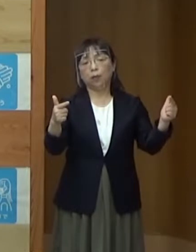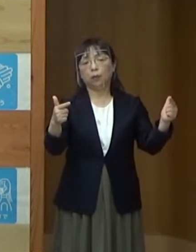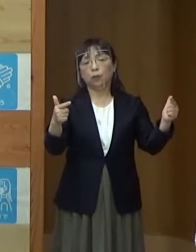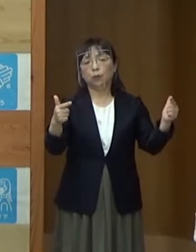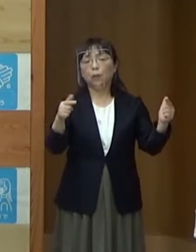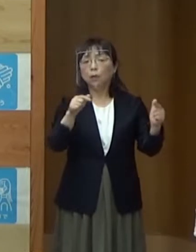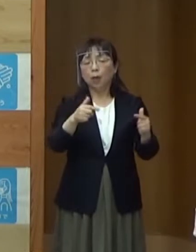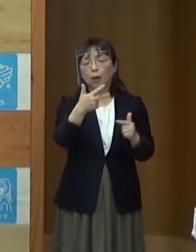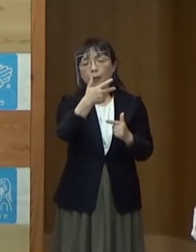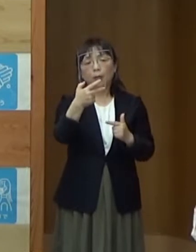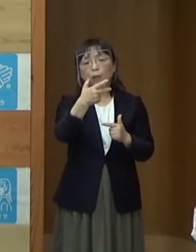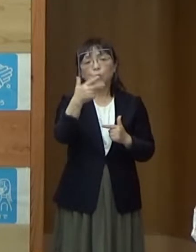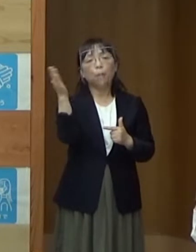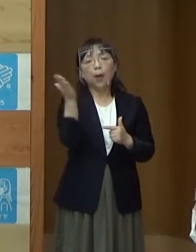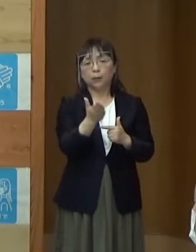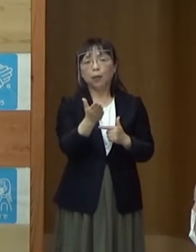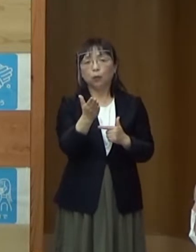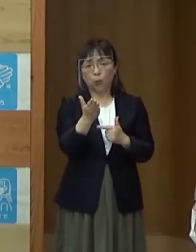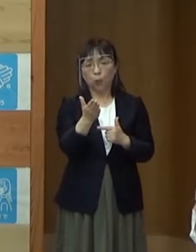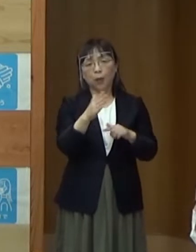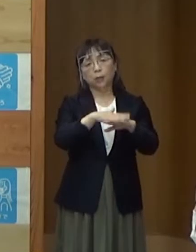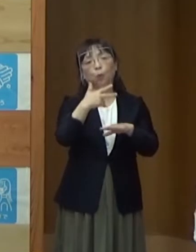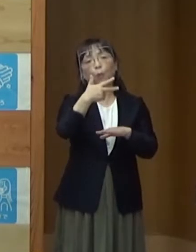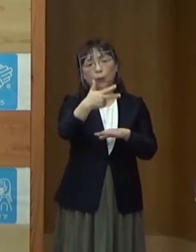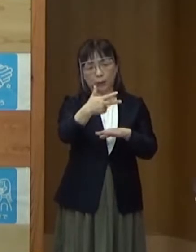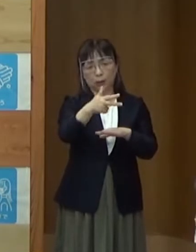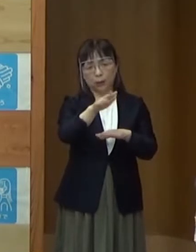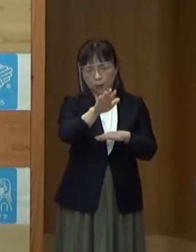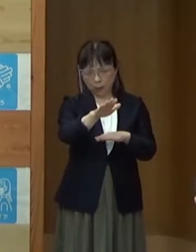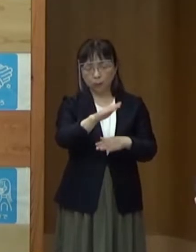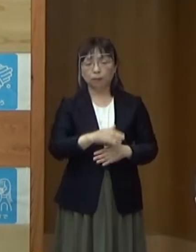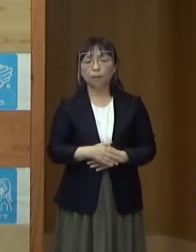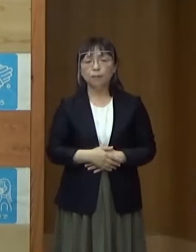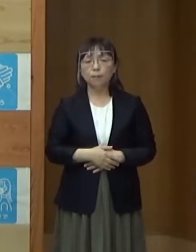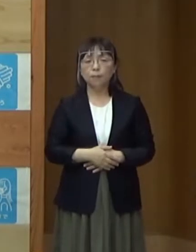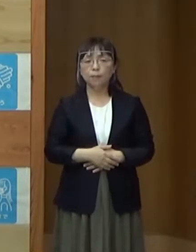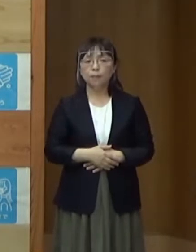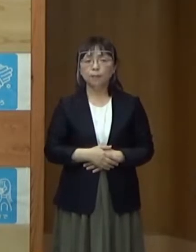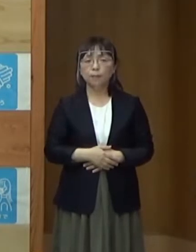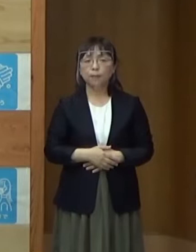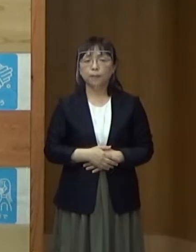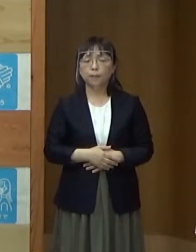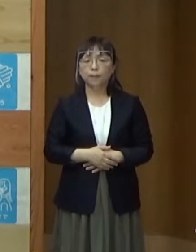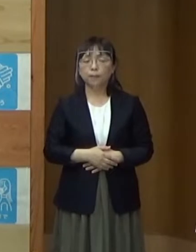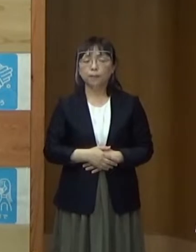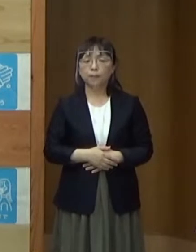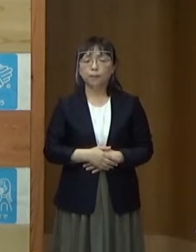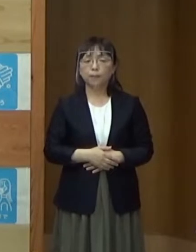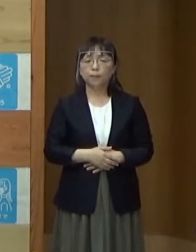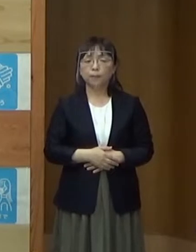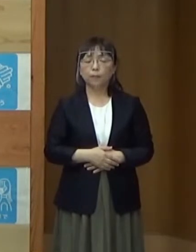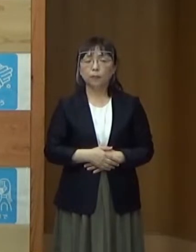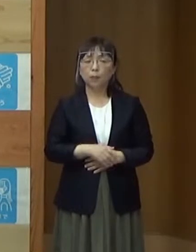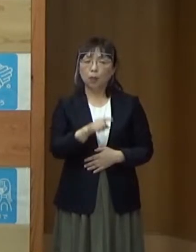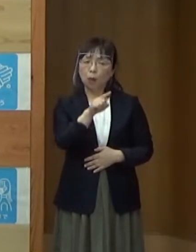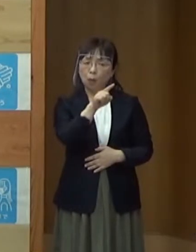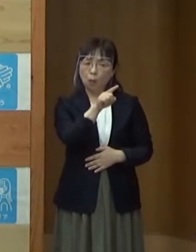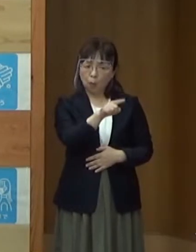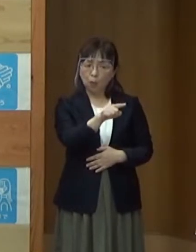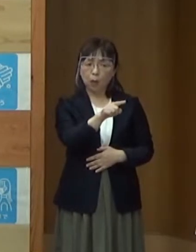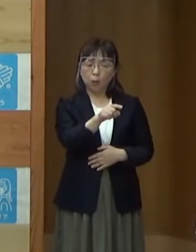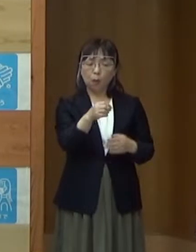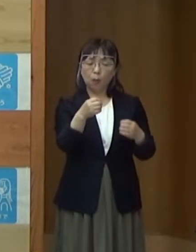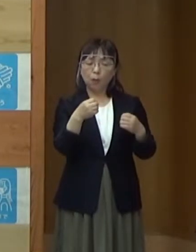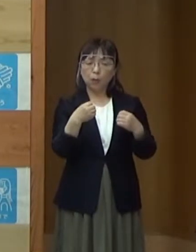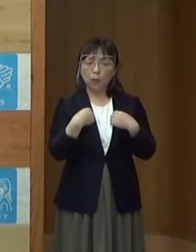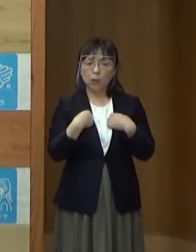7割がですね、札幌市という状況になってます。またこのデルタ株の